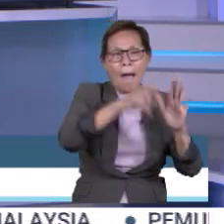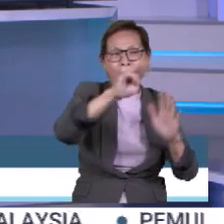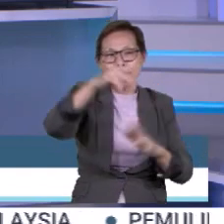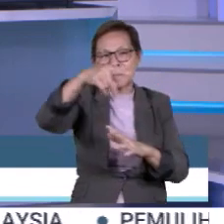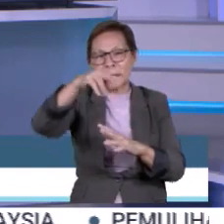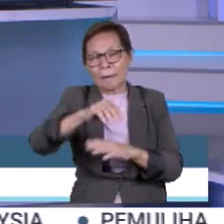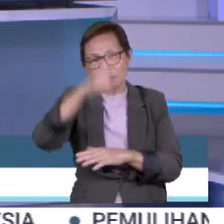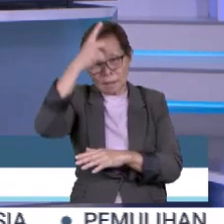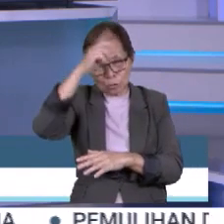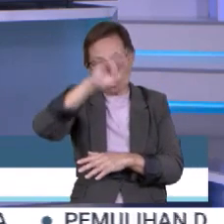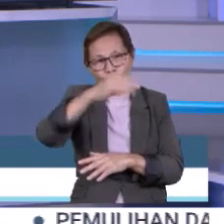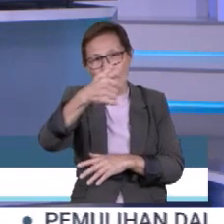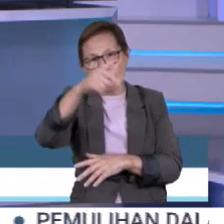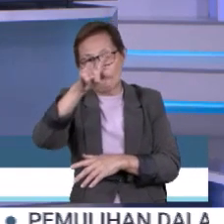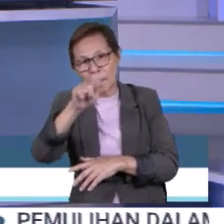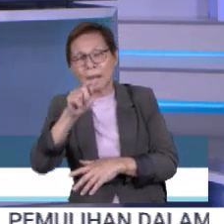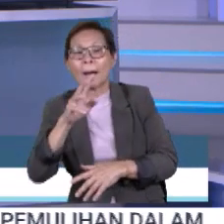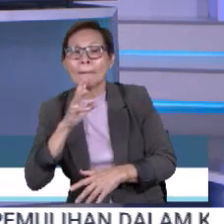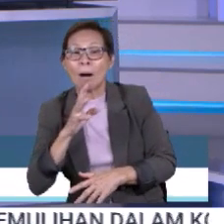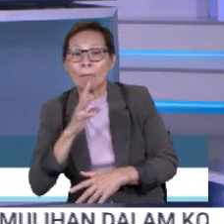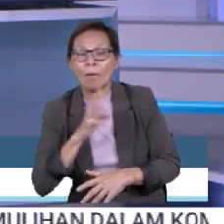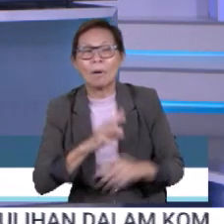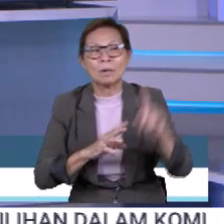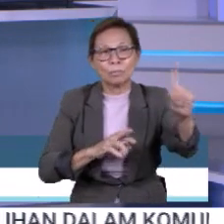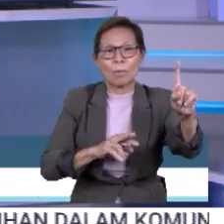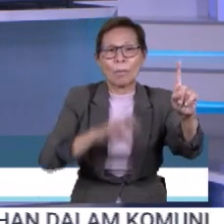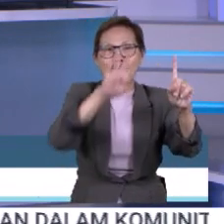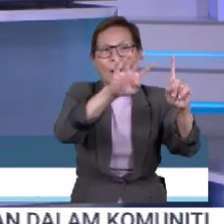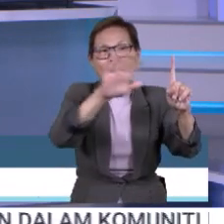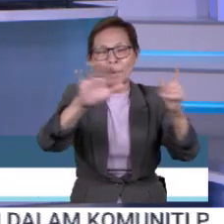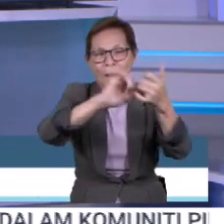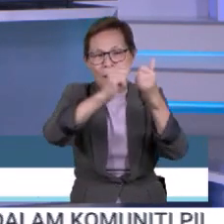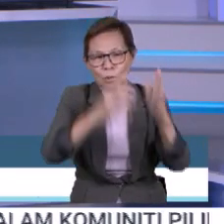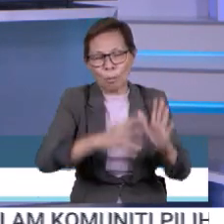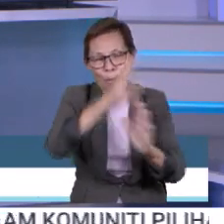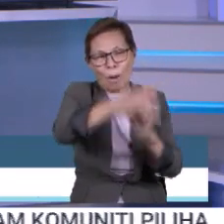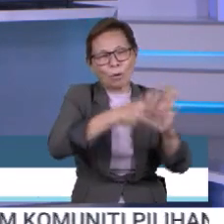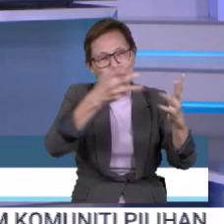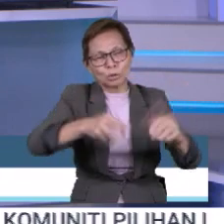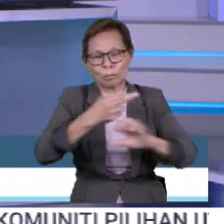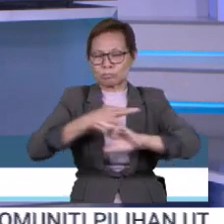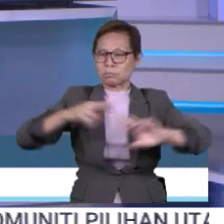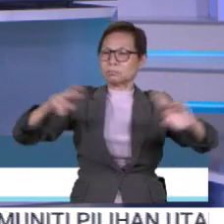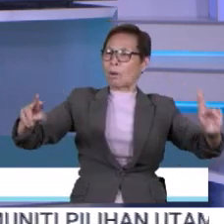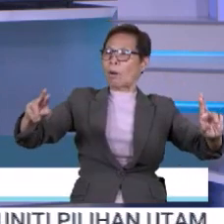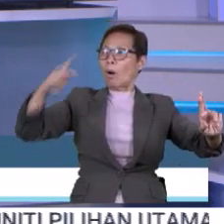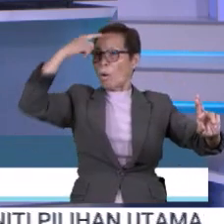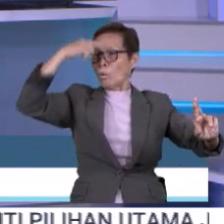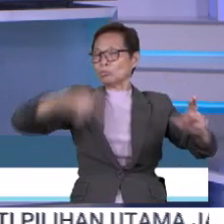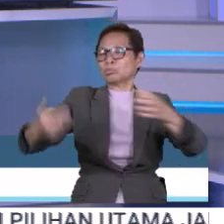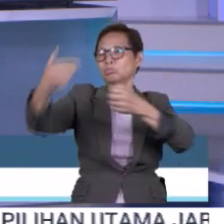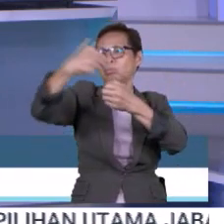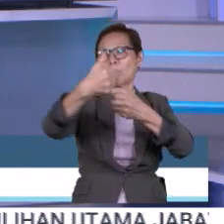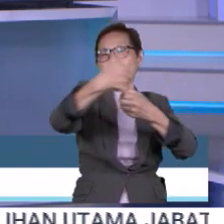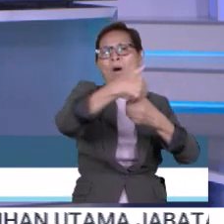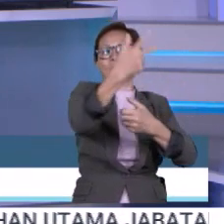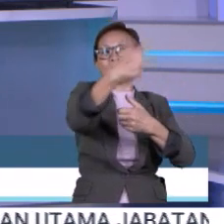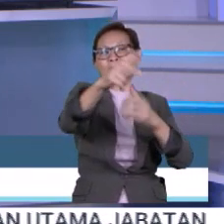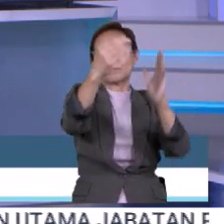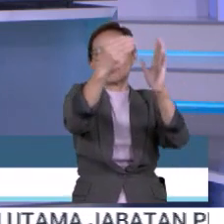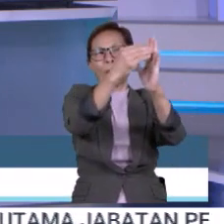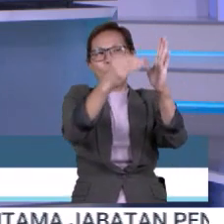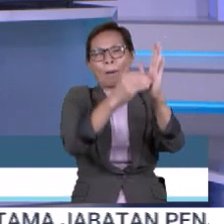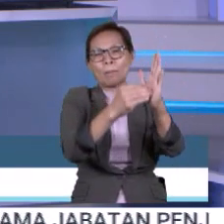Datuk Seri Megat D. Shahriman berkata, sebanyak 145 atlet para sudah bersedia untuk menyertai 13 acara